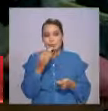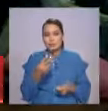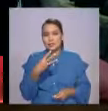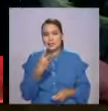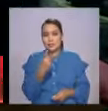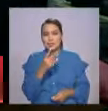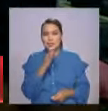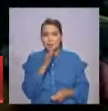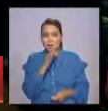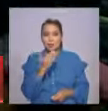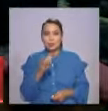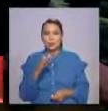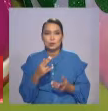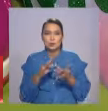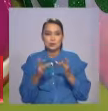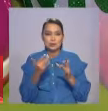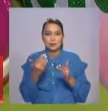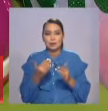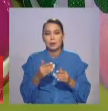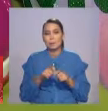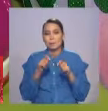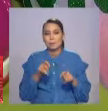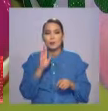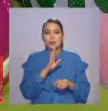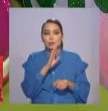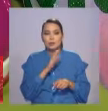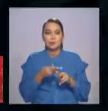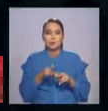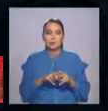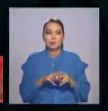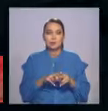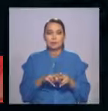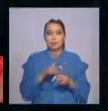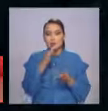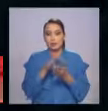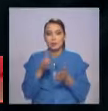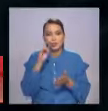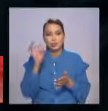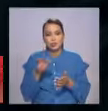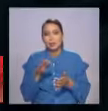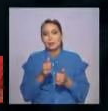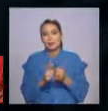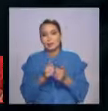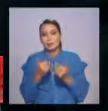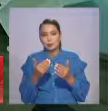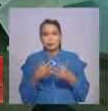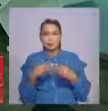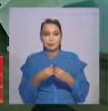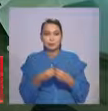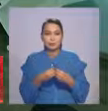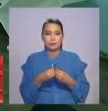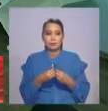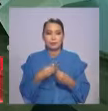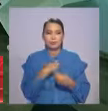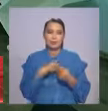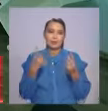31 год. Увидев в социальных сетях просьбу о помощи, женщина не прошла мимо. И уже 5 лет она часть одной большой волонтерской семьи с символичным